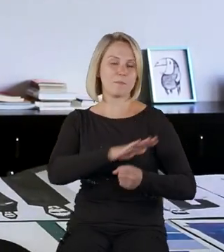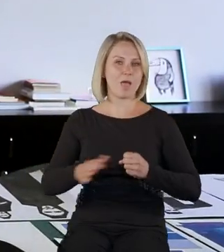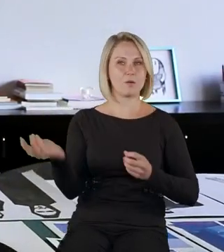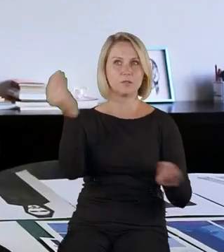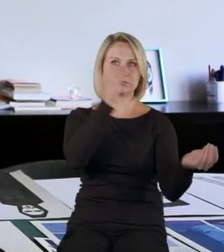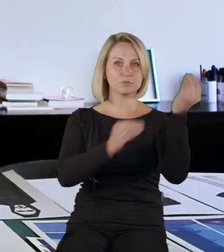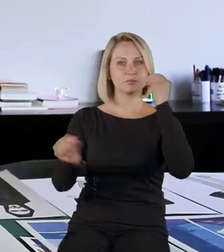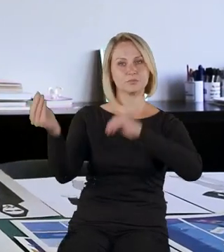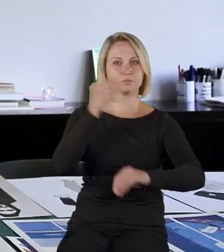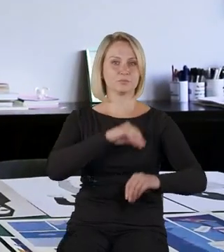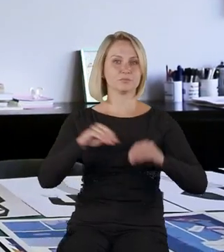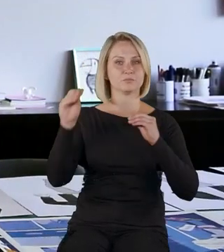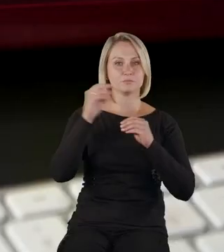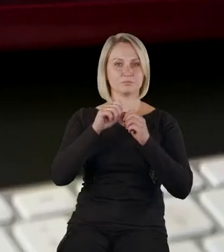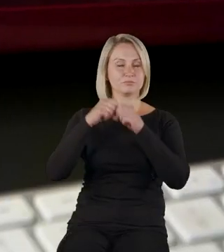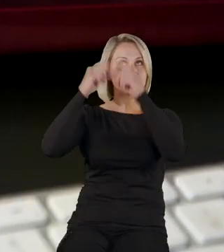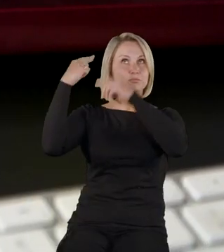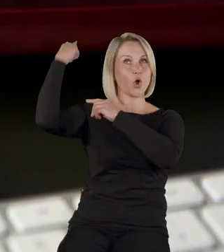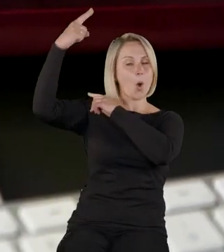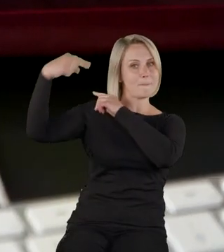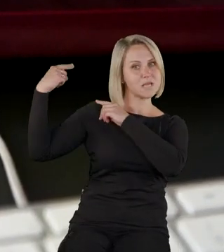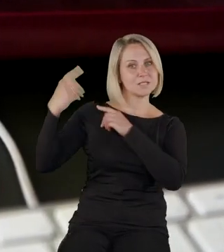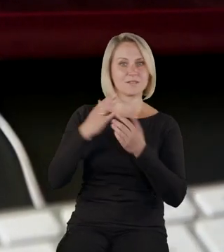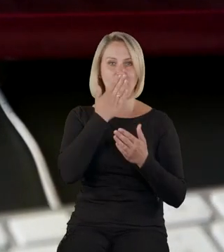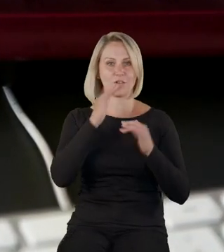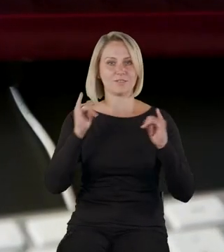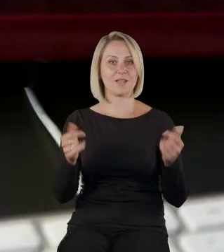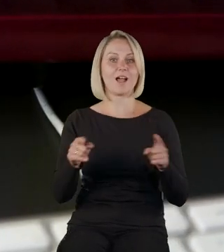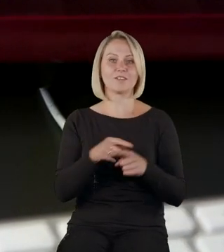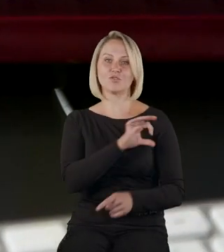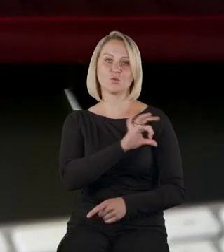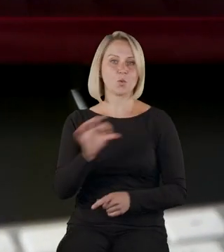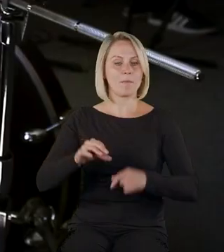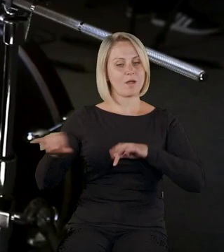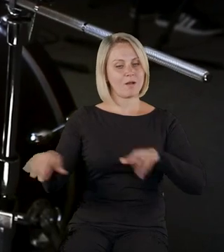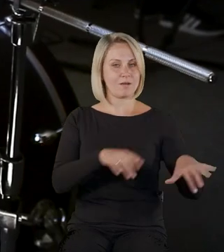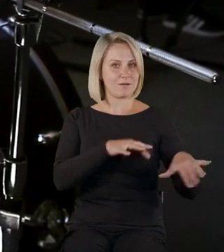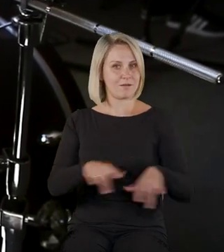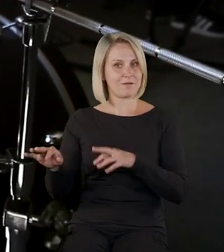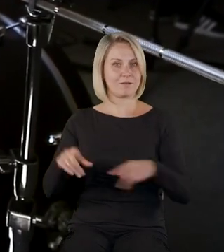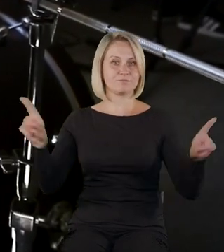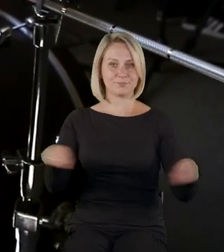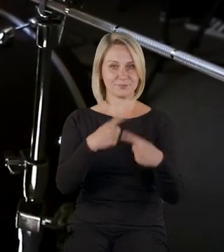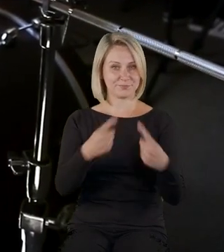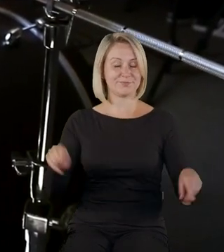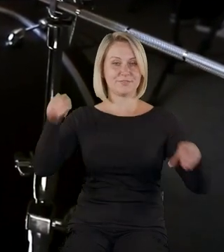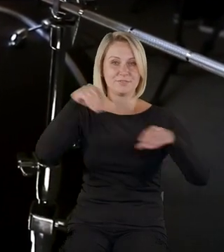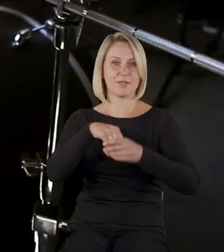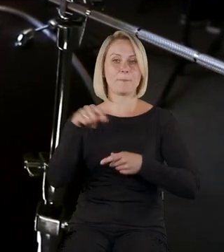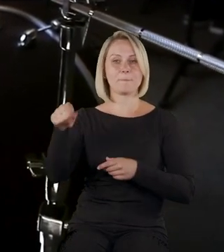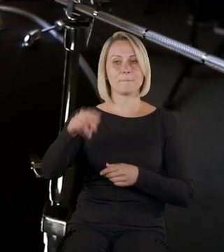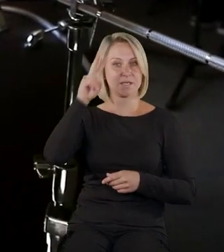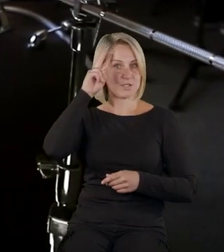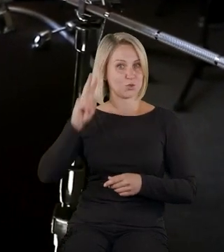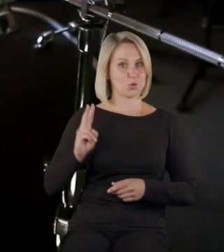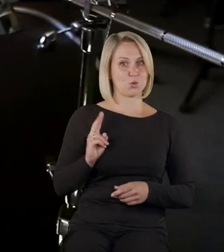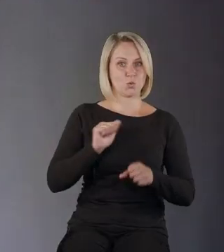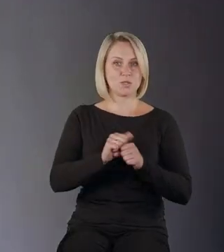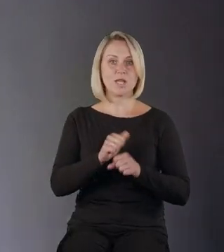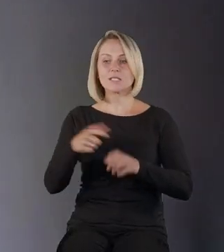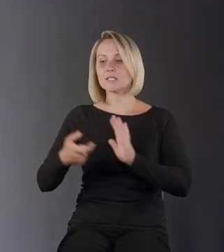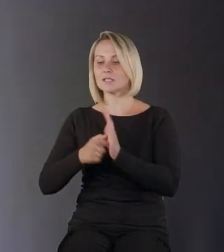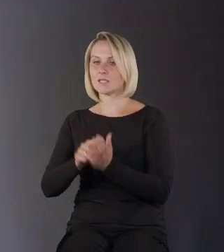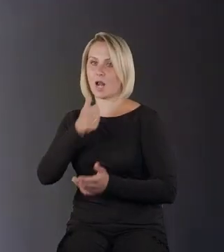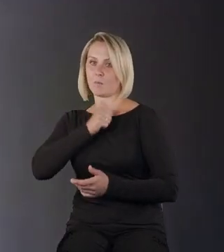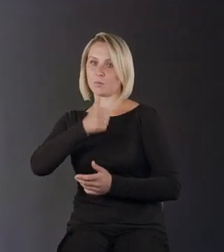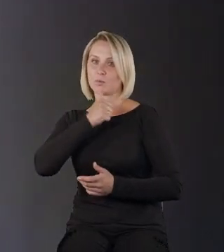studentów pracownia komiksu. Świetnie wyposażona jest także pracownia muzyki w grach. W budynku Instytutu Muzyki mieści się również sala prób.